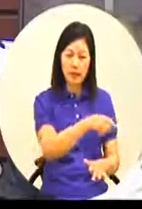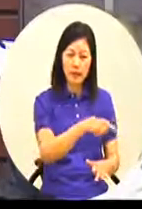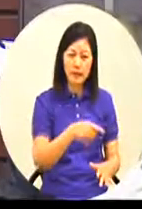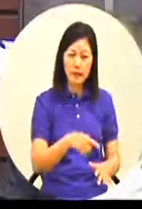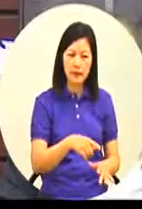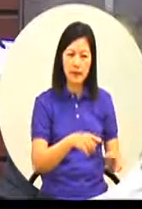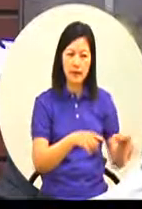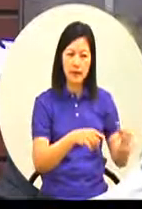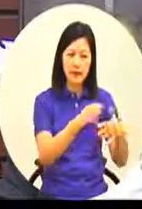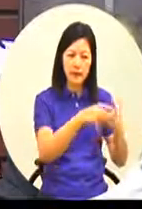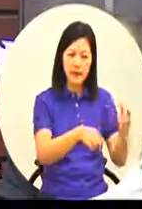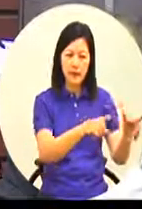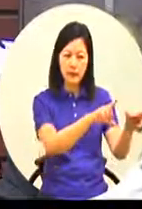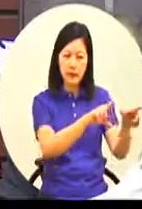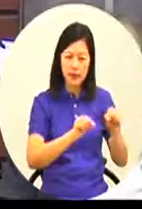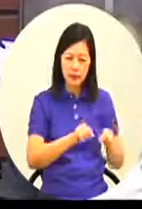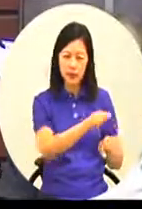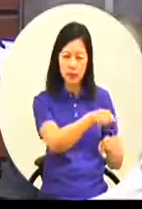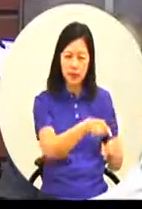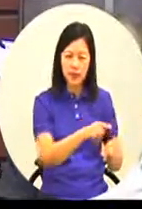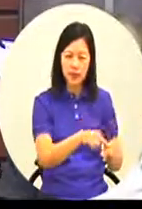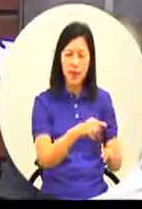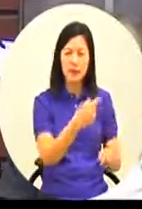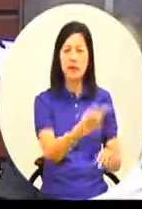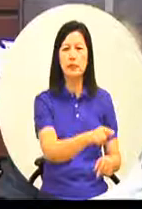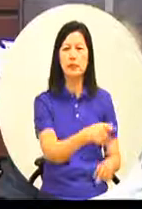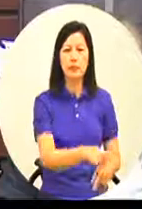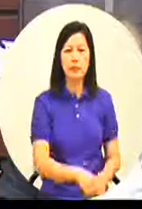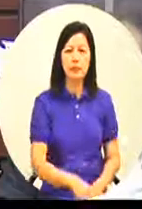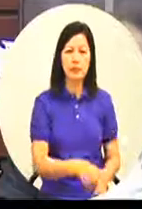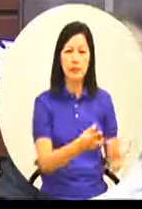叫没有沟通，我觉得这是很不对的。